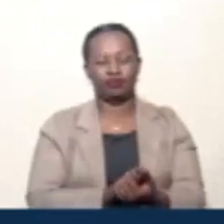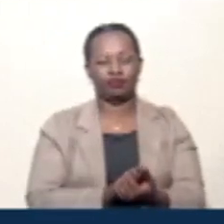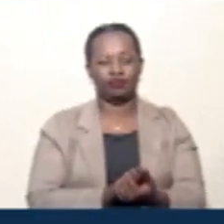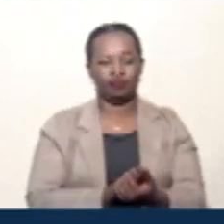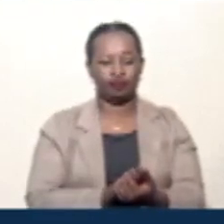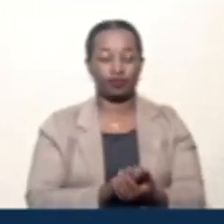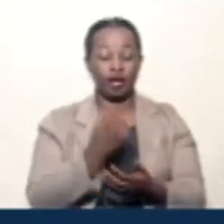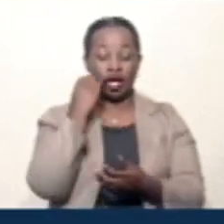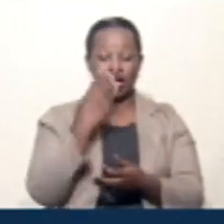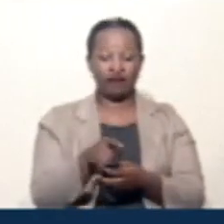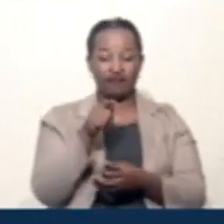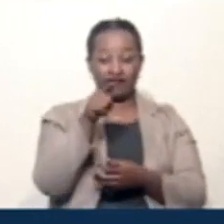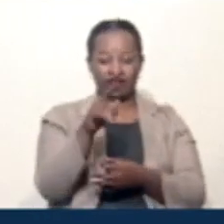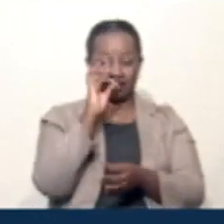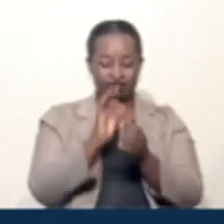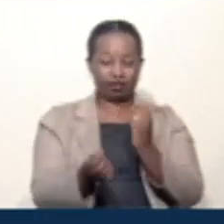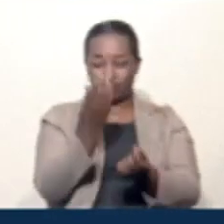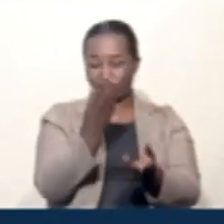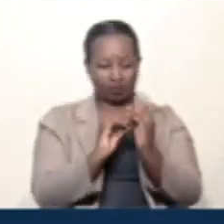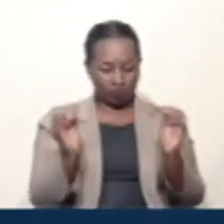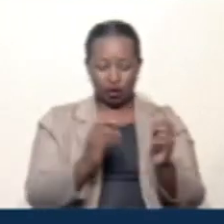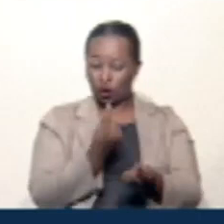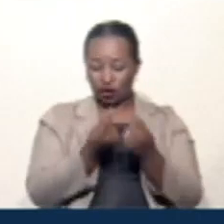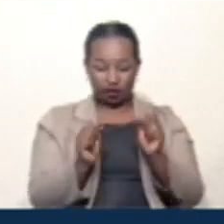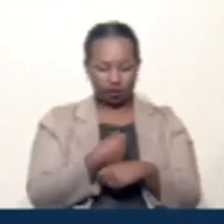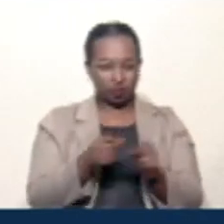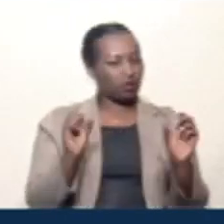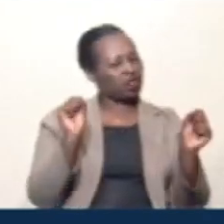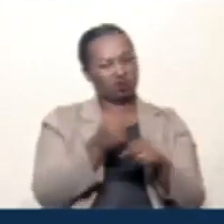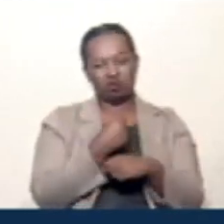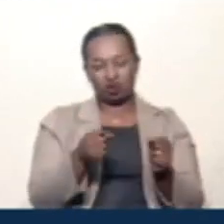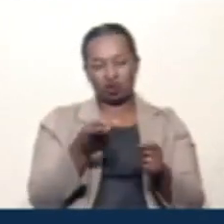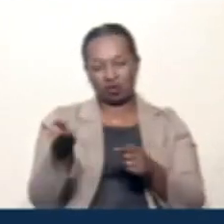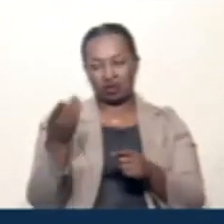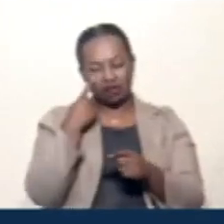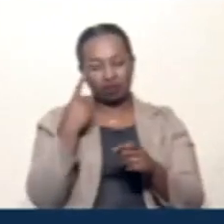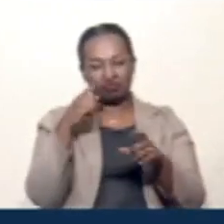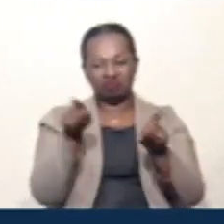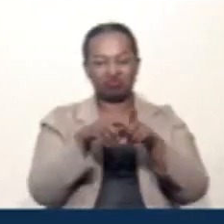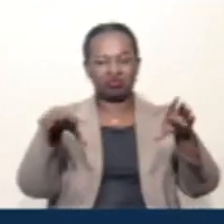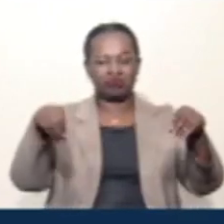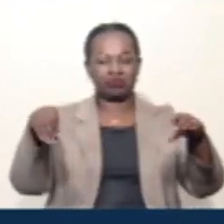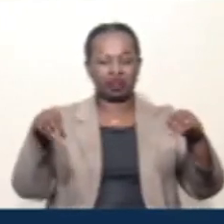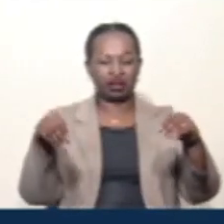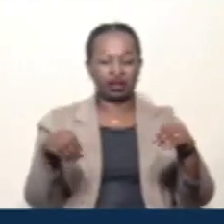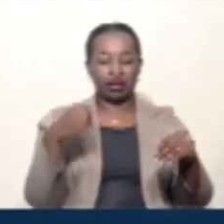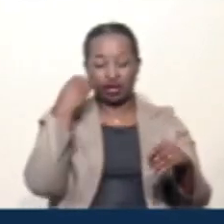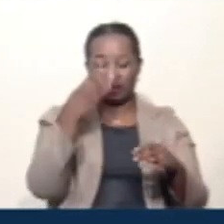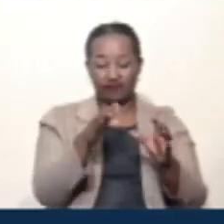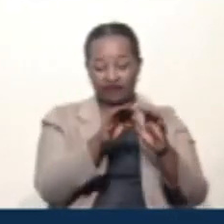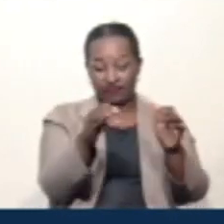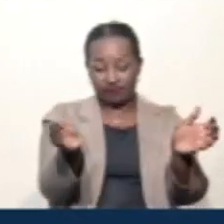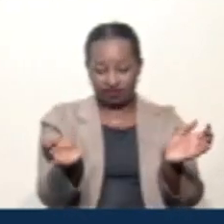inkono idatwitse ntabwo umuntu ayitekeramo. Oya, dore bimeze gucya nitaka inkono idatetse